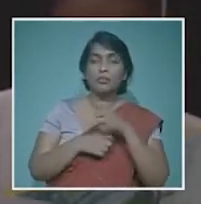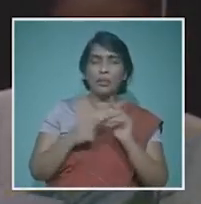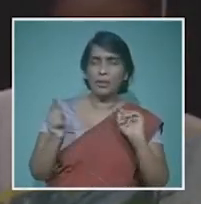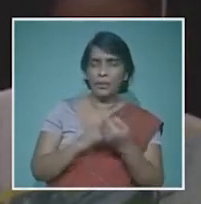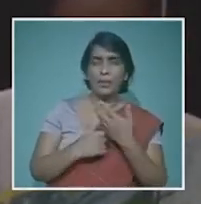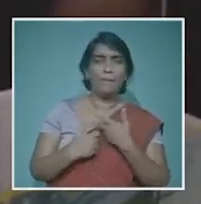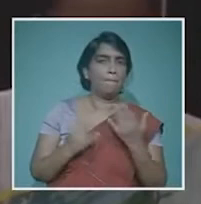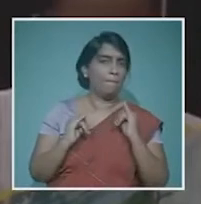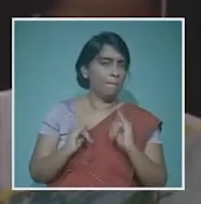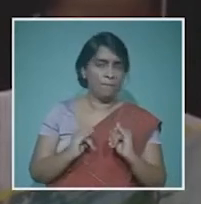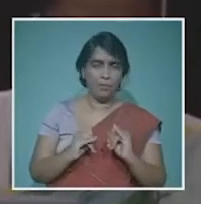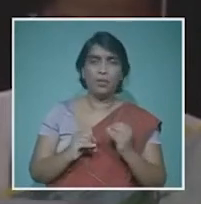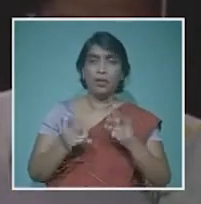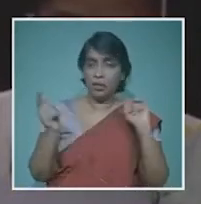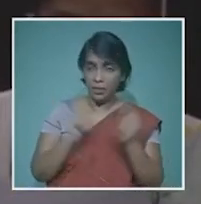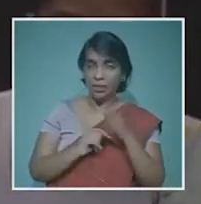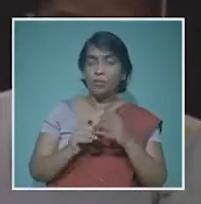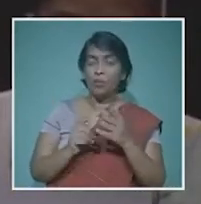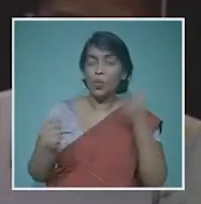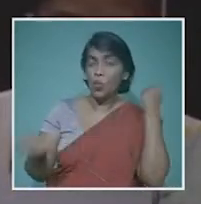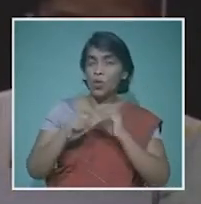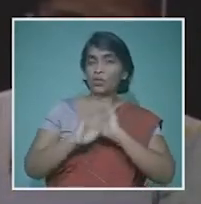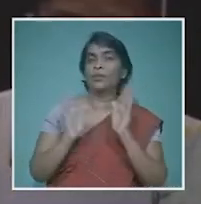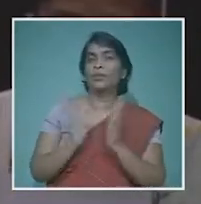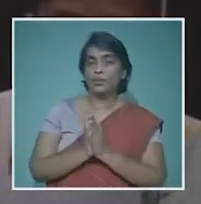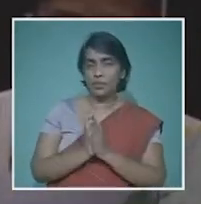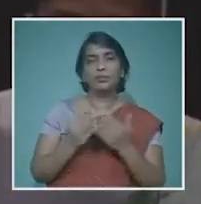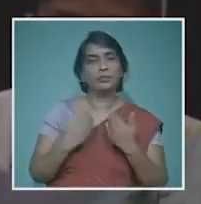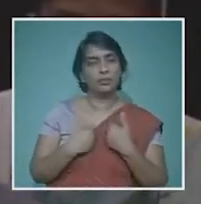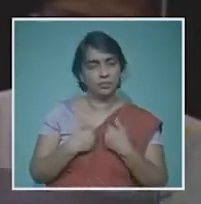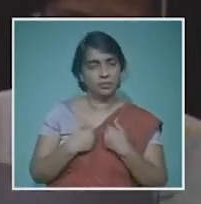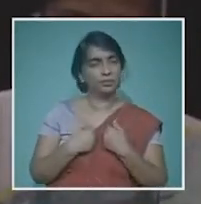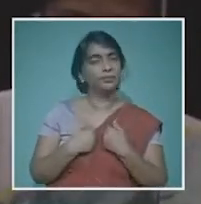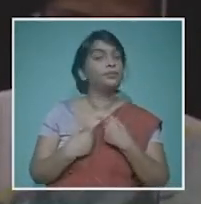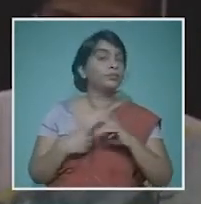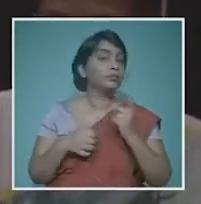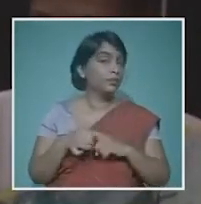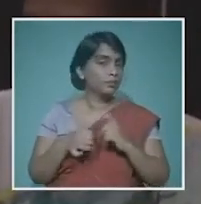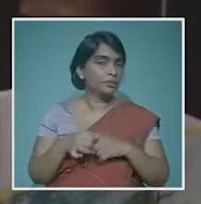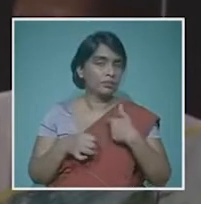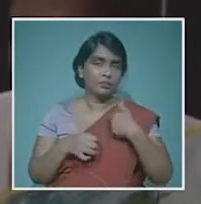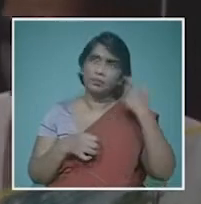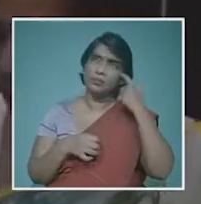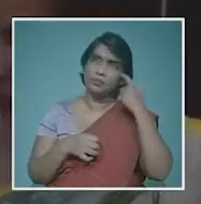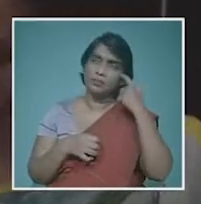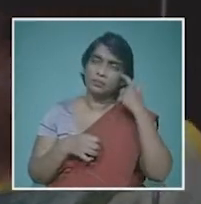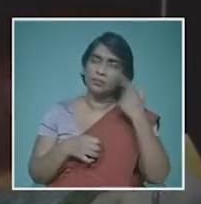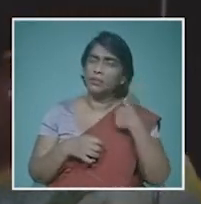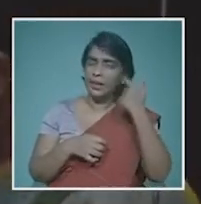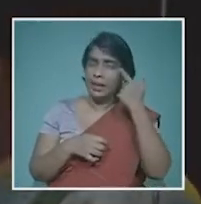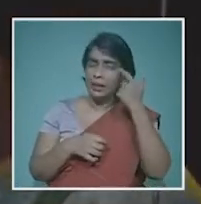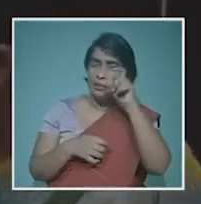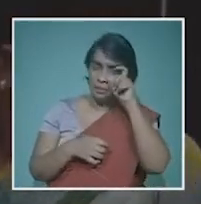යන්න හොඳ නැහැ. මේකින් පැනලා ගියොත් ගුටි ගන්නේ ඔක්කොම. ඒ නිසා අපි මේ ප්‍රශ්නේ දිහා මම හිතනවා කල්පනාවෙන්